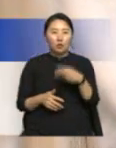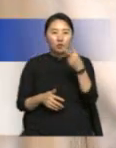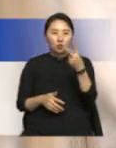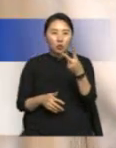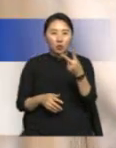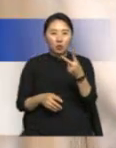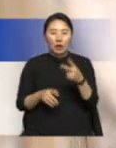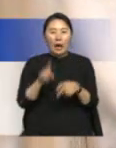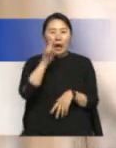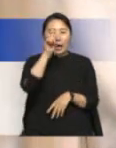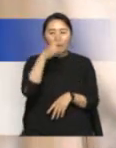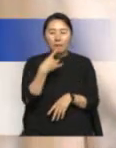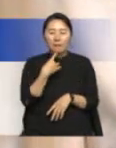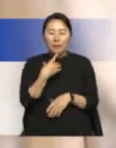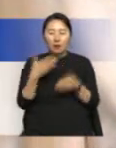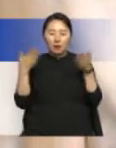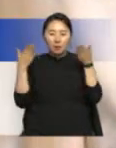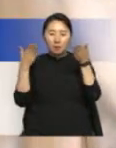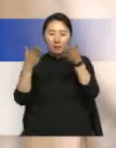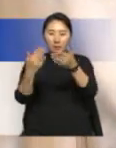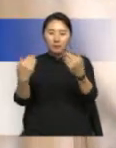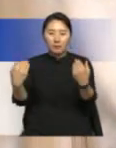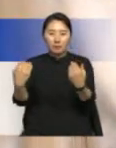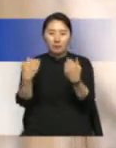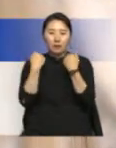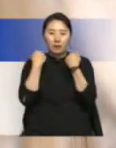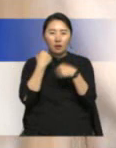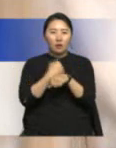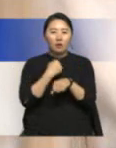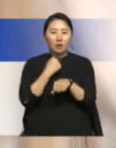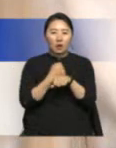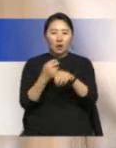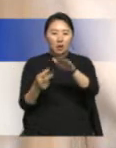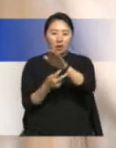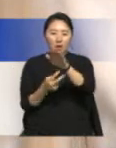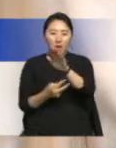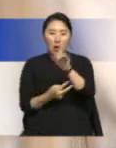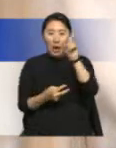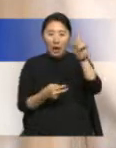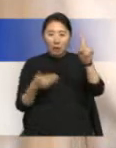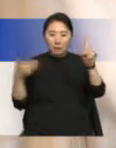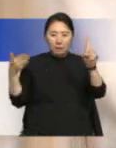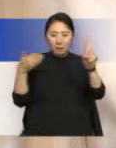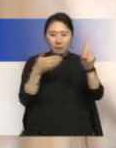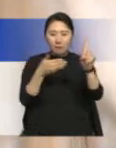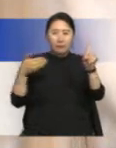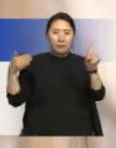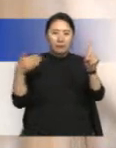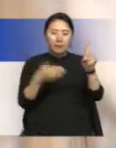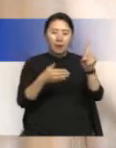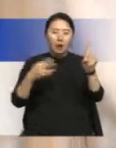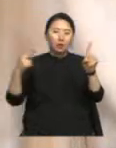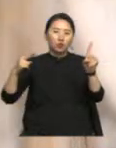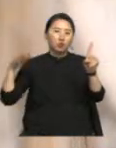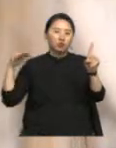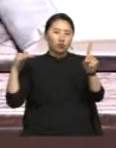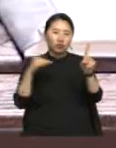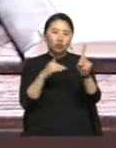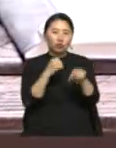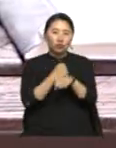일방 통행으로 한 곳으로 나와야 하기 때문에 영동대로로 한 곳으로 나와서 영동대로 쪽으로만 나갈 수 있기